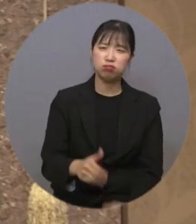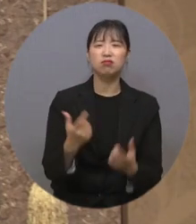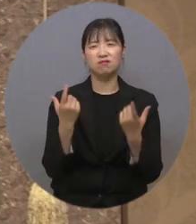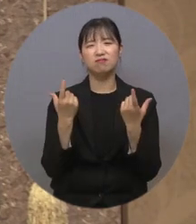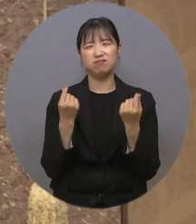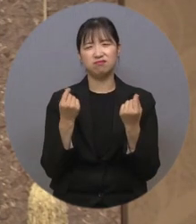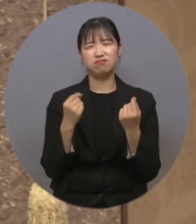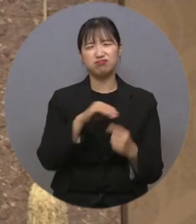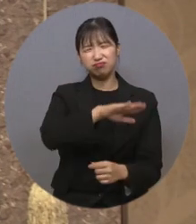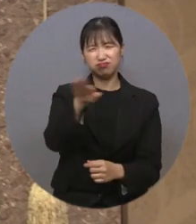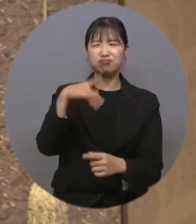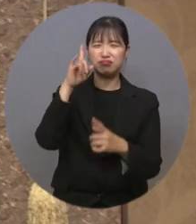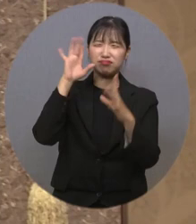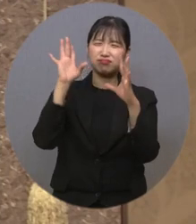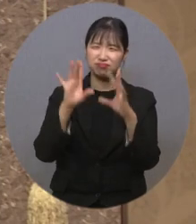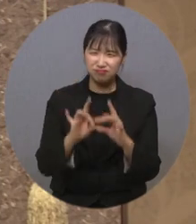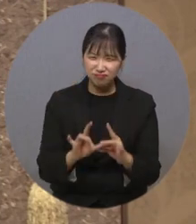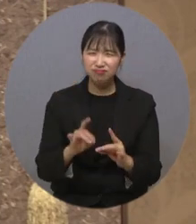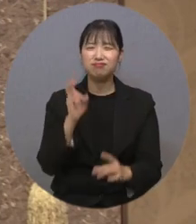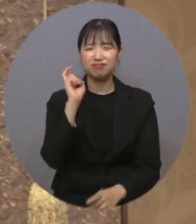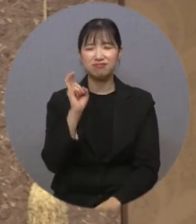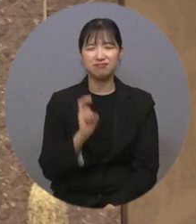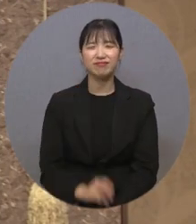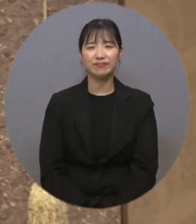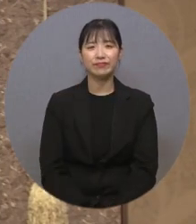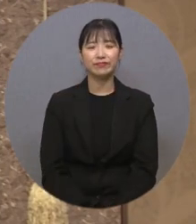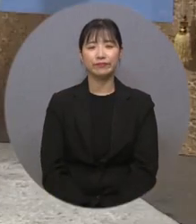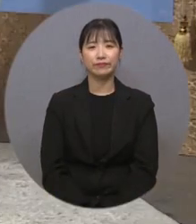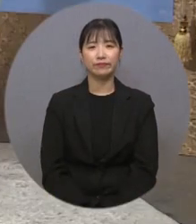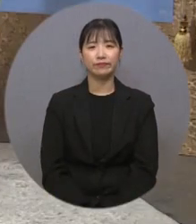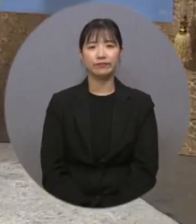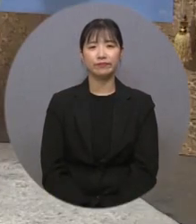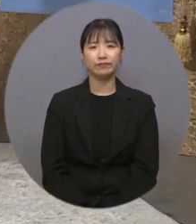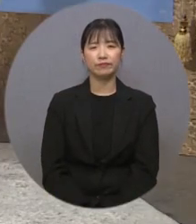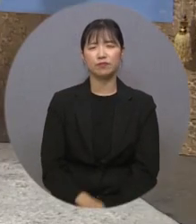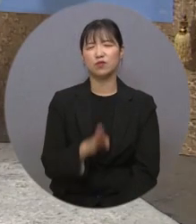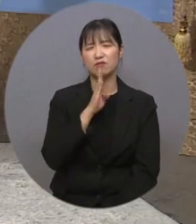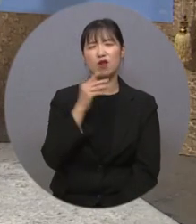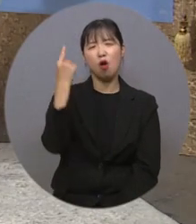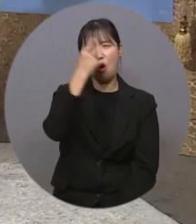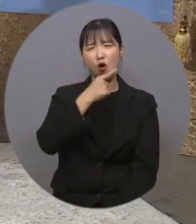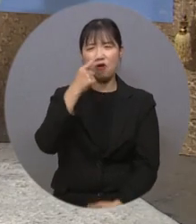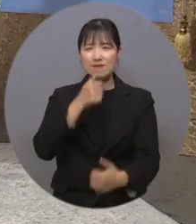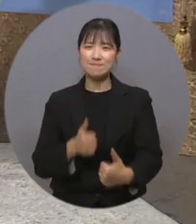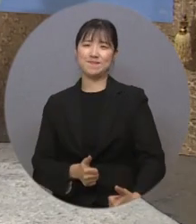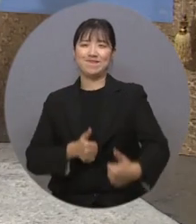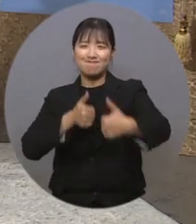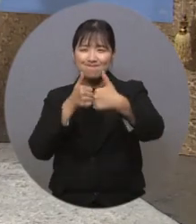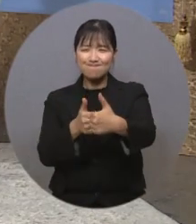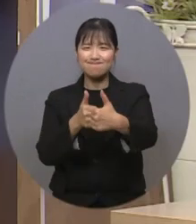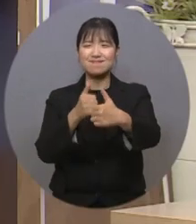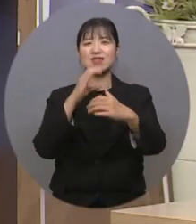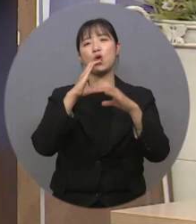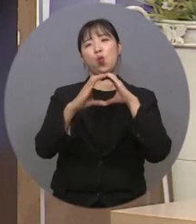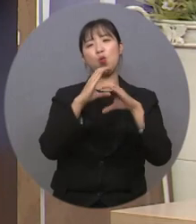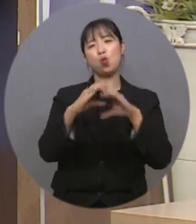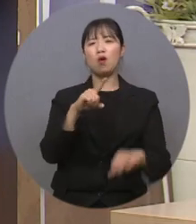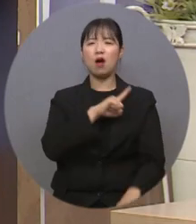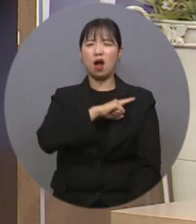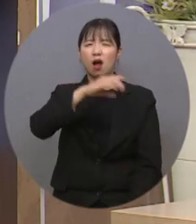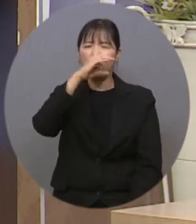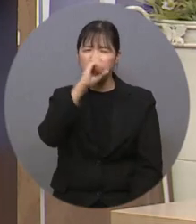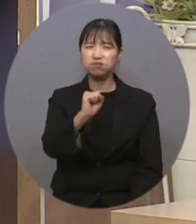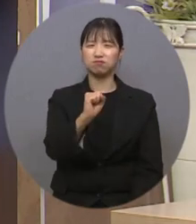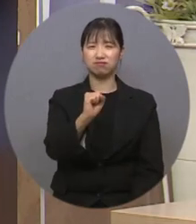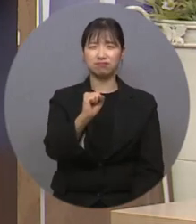네. 누구도 부인하지는 어려울 것 같아요. 네, 사실 얼굴 맞대고 이제 소통하는 게 가장 좋은 방법이기는